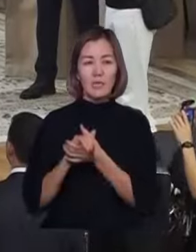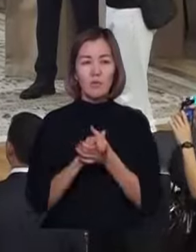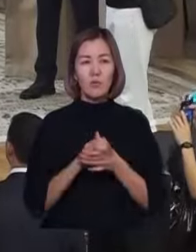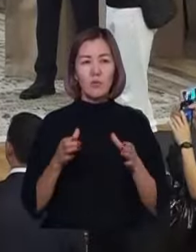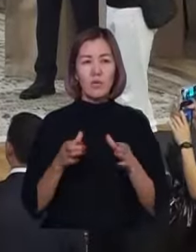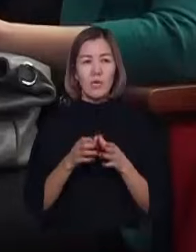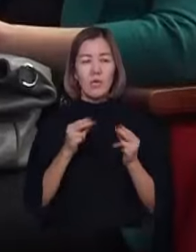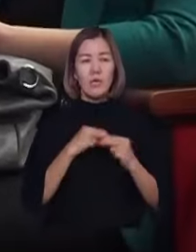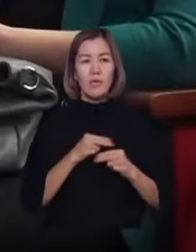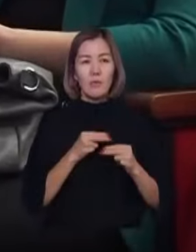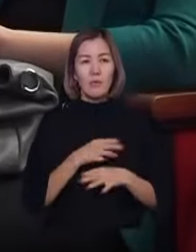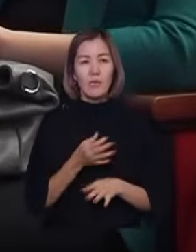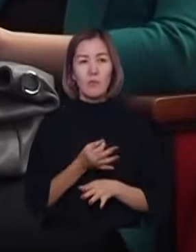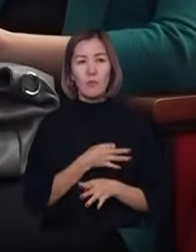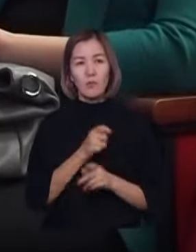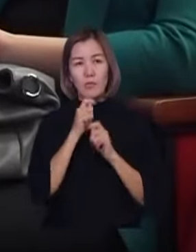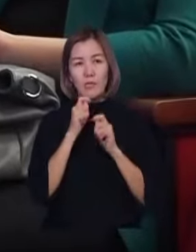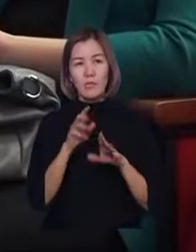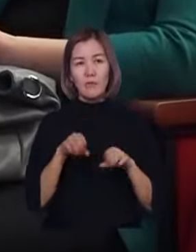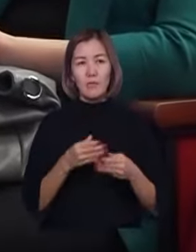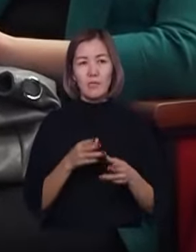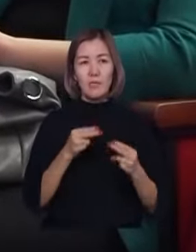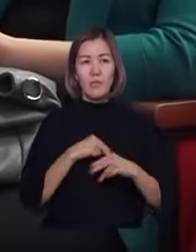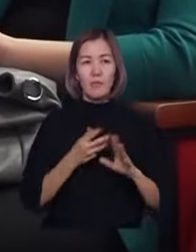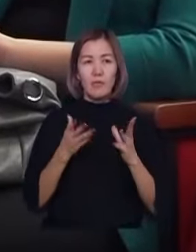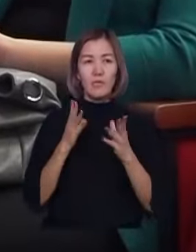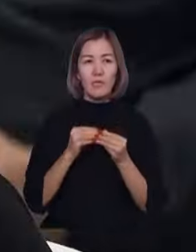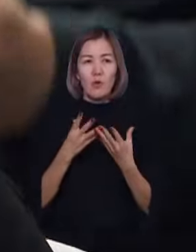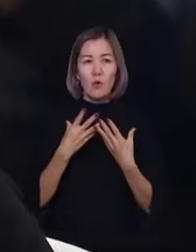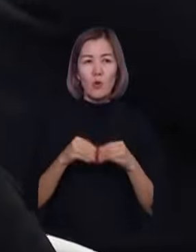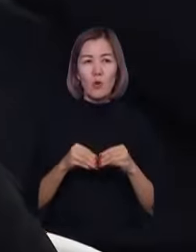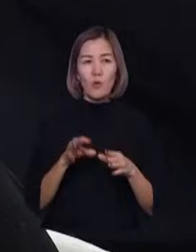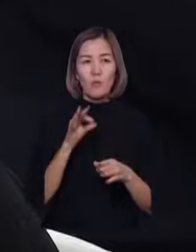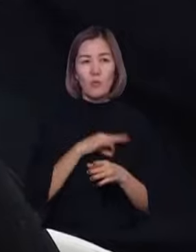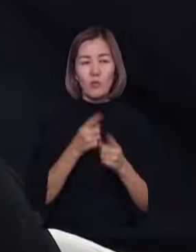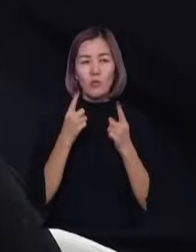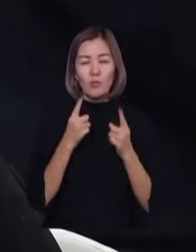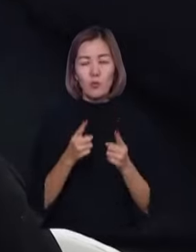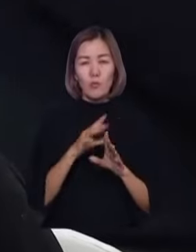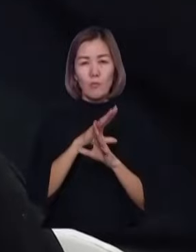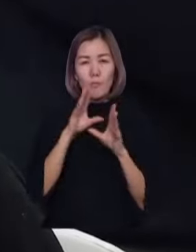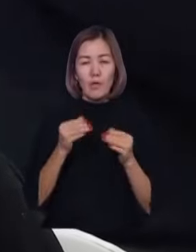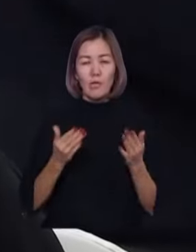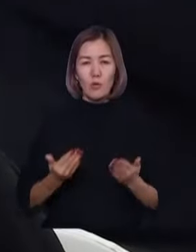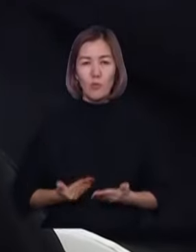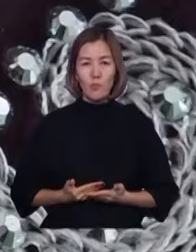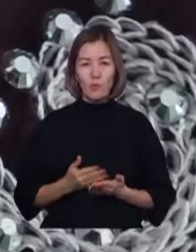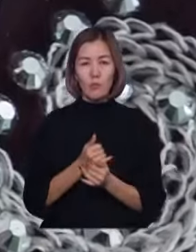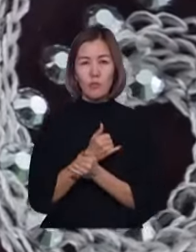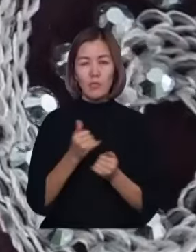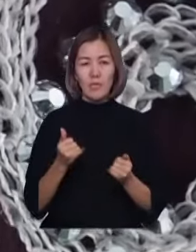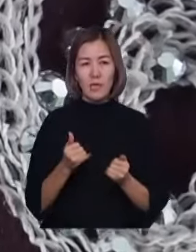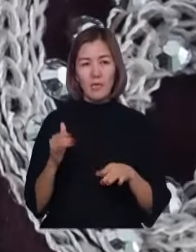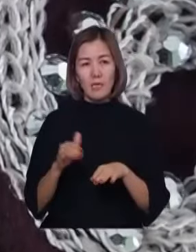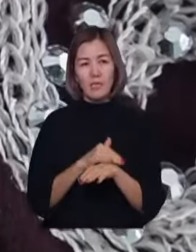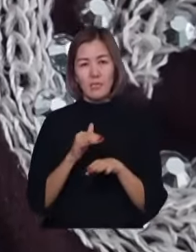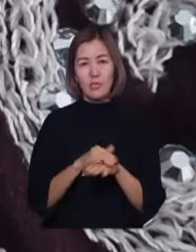адамы төс белгісі табысталып, оның тынымсыз еңбегі қоғамға қосқан үлесі ерекше. Ол бар ғұмырын осы салаға арнаған ізгі